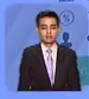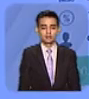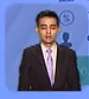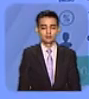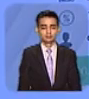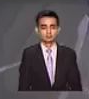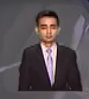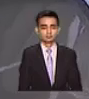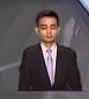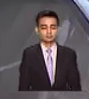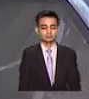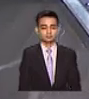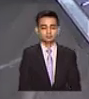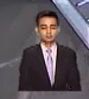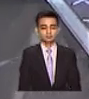Астана.